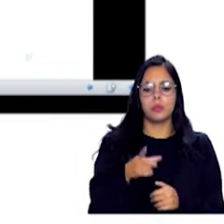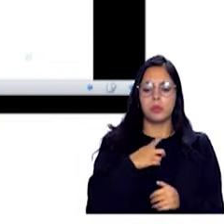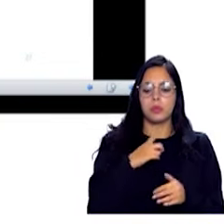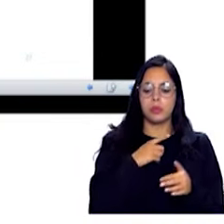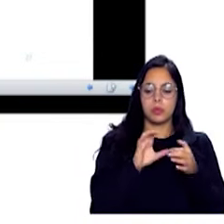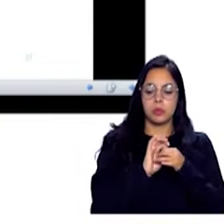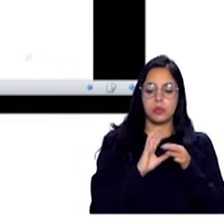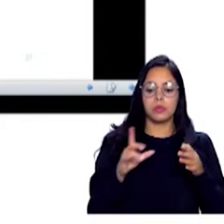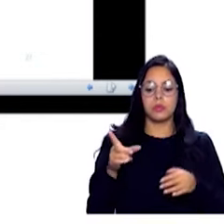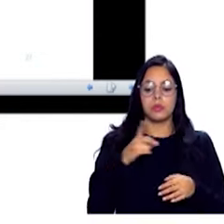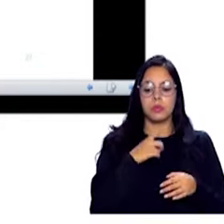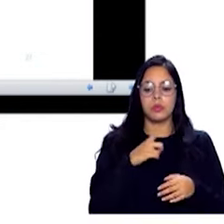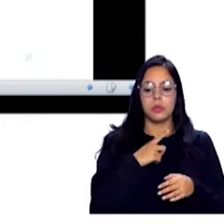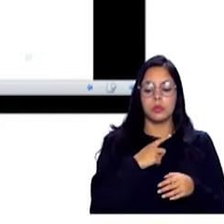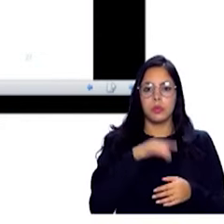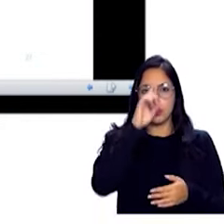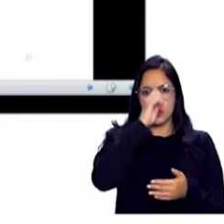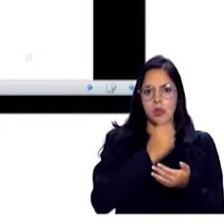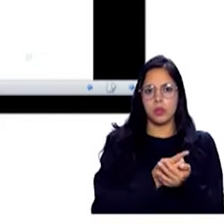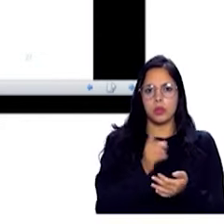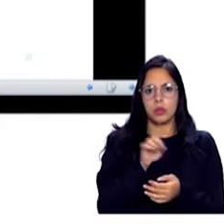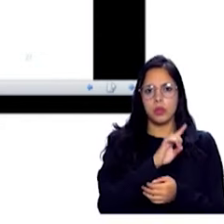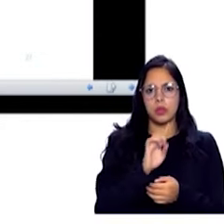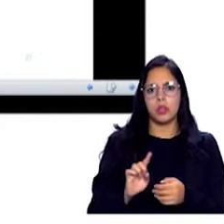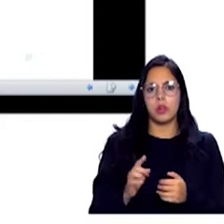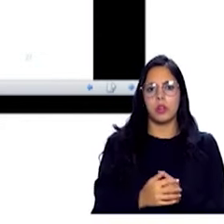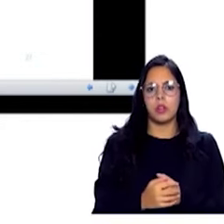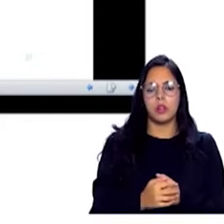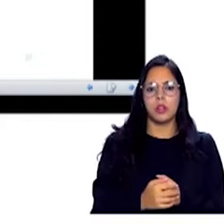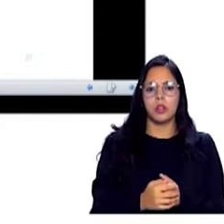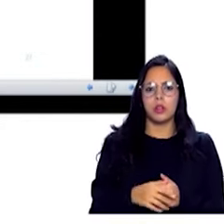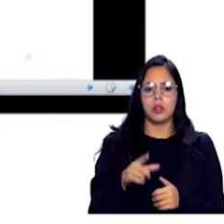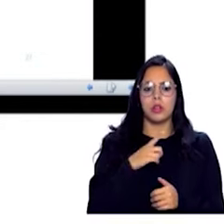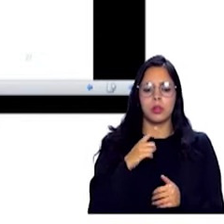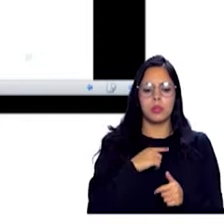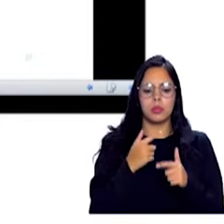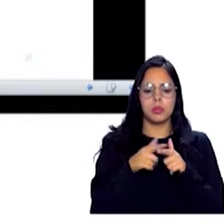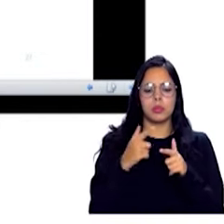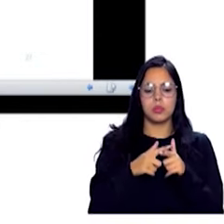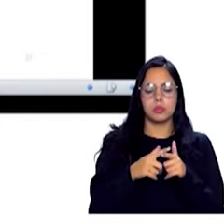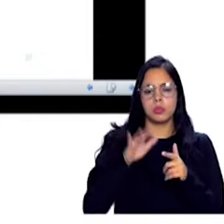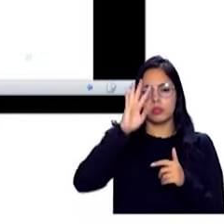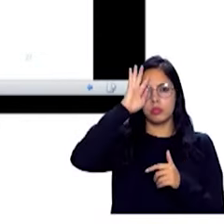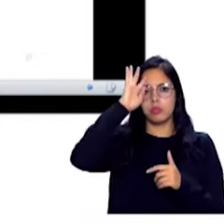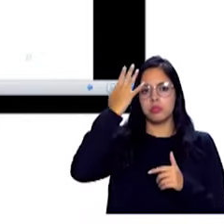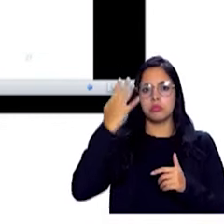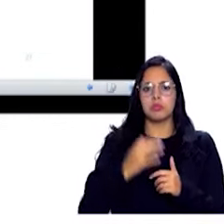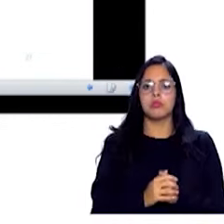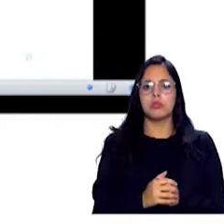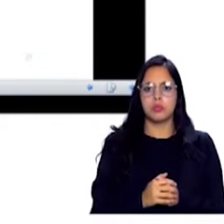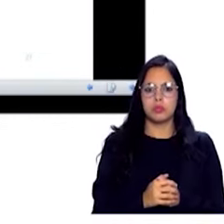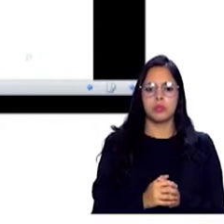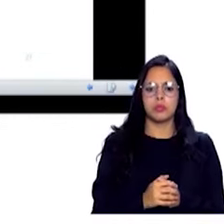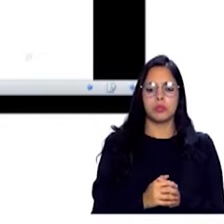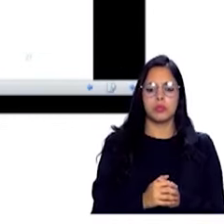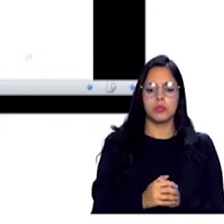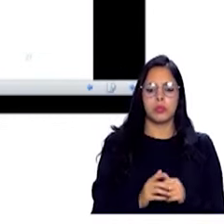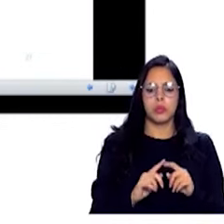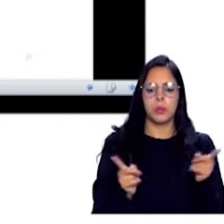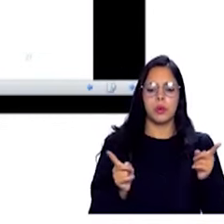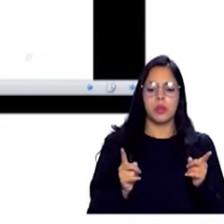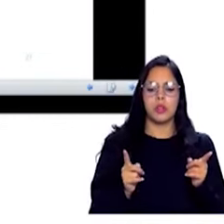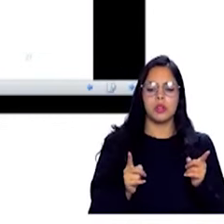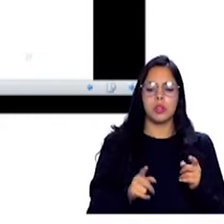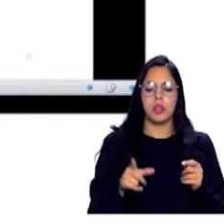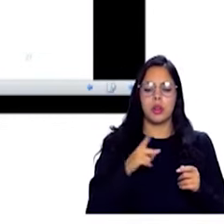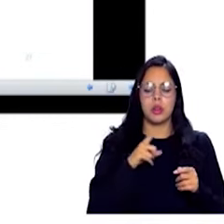risolto la questione quindi se l'ha risolta non lo si pu utilizzare inoltre Il rinvio pregiudiziale ristretto perché deve riguardare una questione che